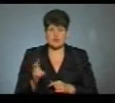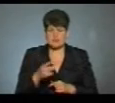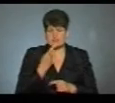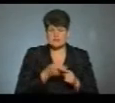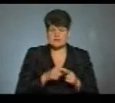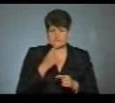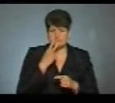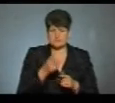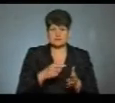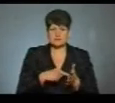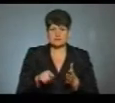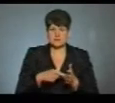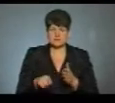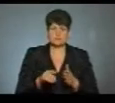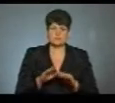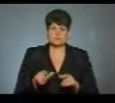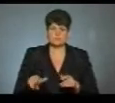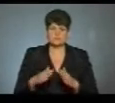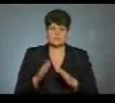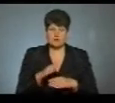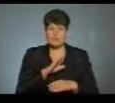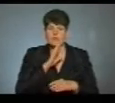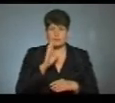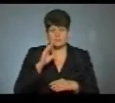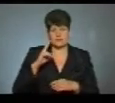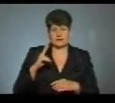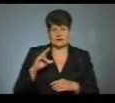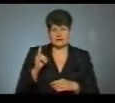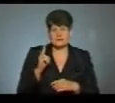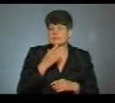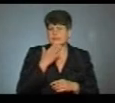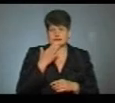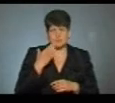виписки пацієнтів. За словами Ольги Дивоняк, в матері та дитини немає